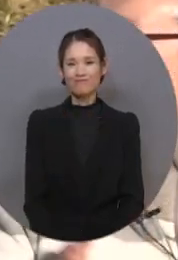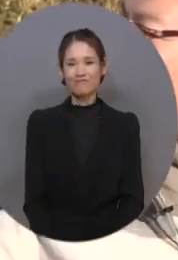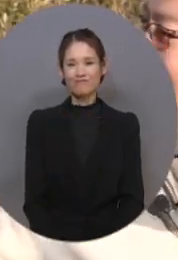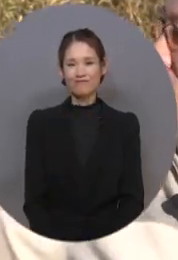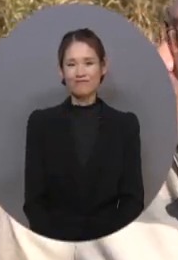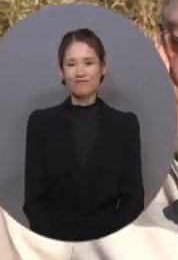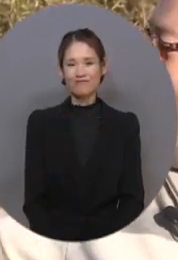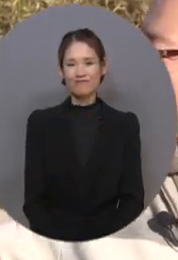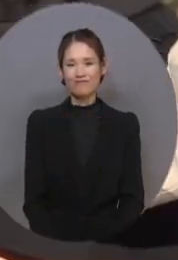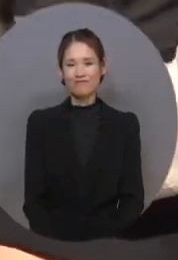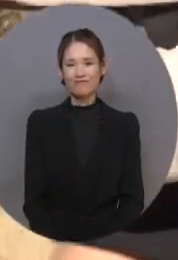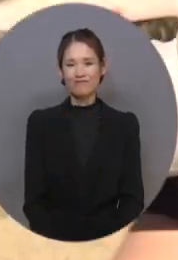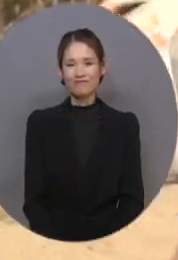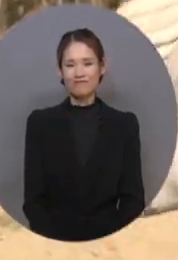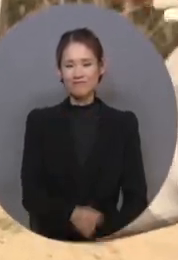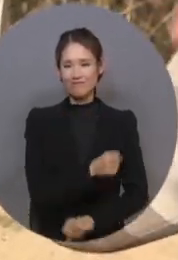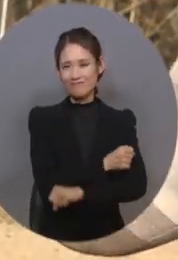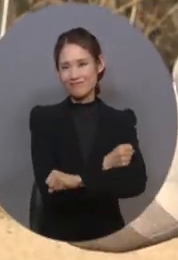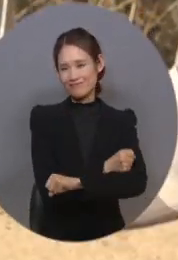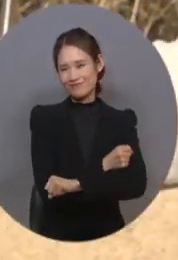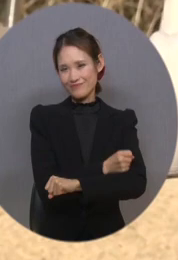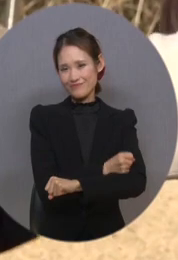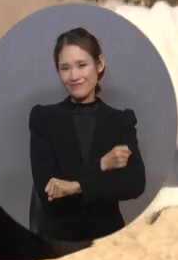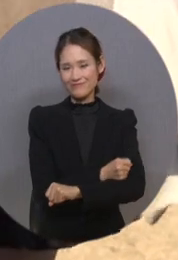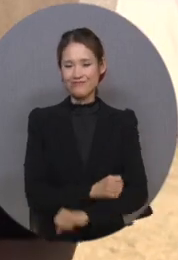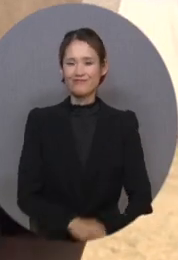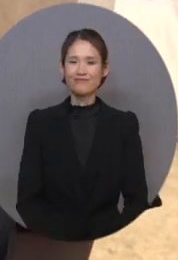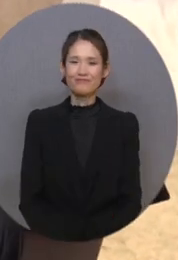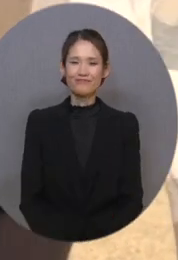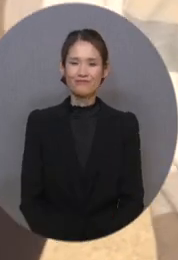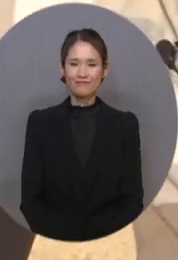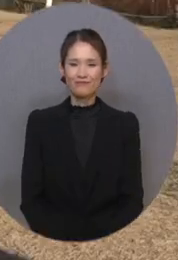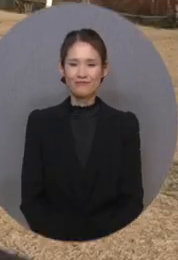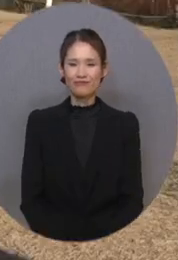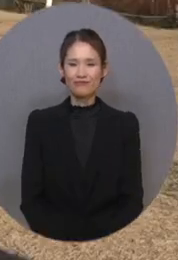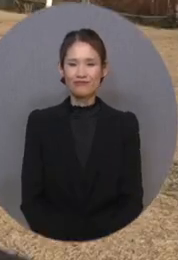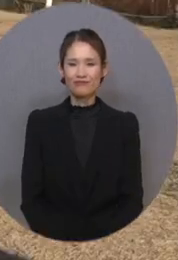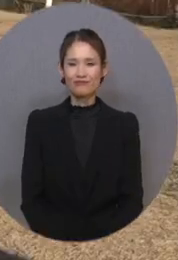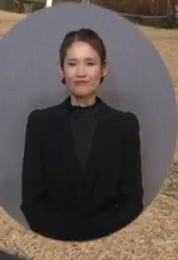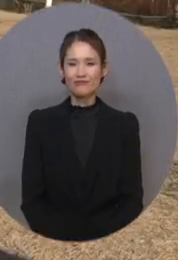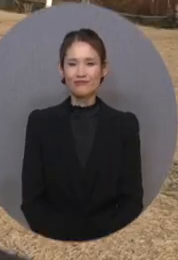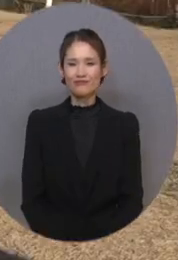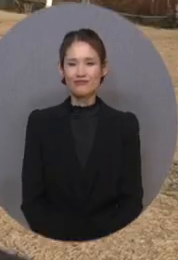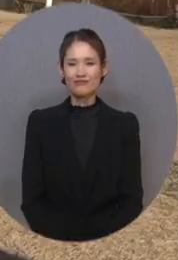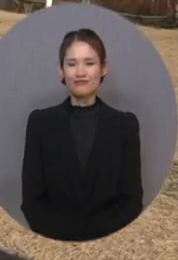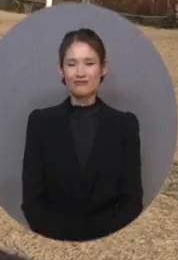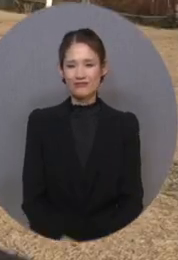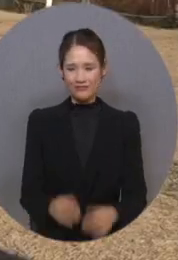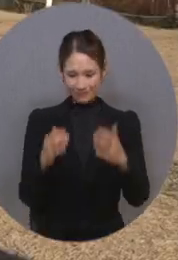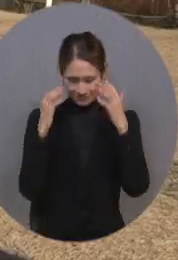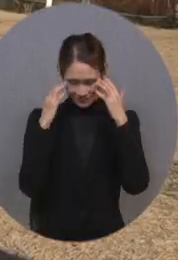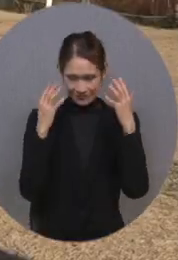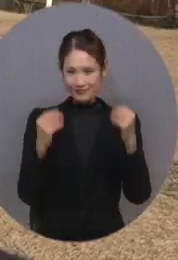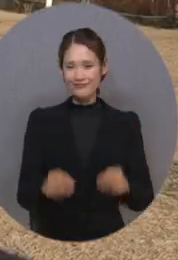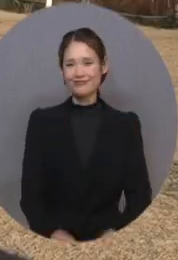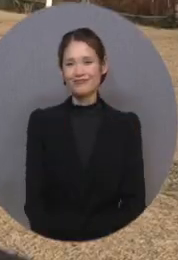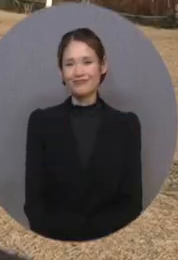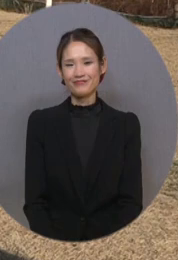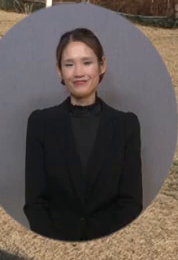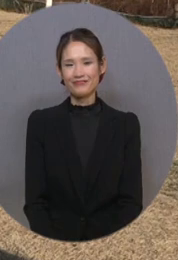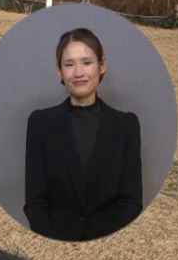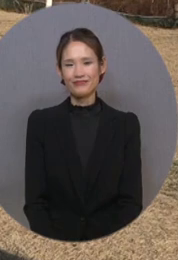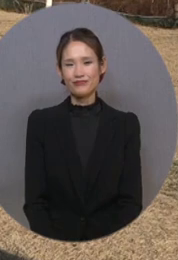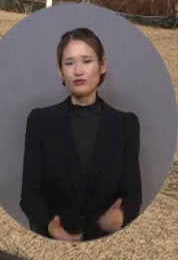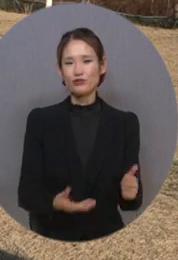씨 수고했습니다. 모두 다 여러분은 진짜 고생했습니다. 이거 아이고 고생했습니다. 저희는